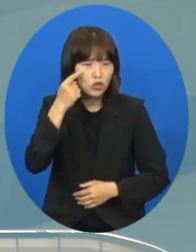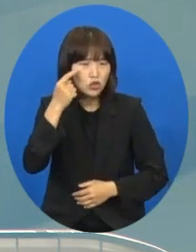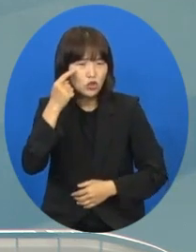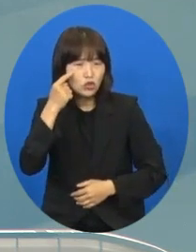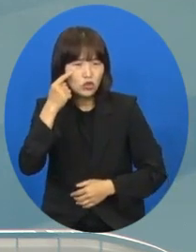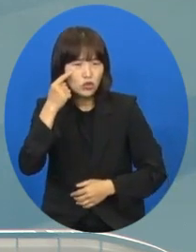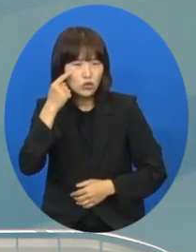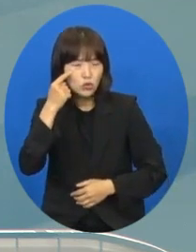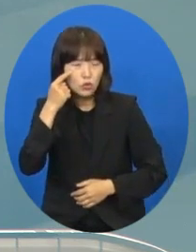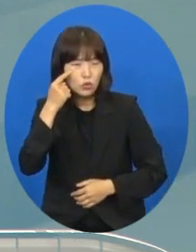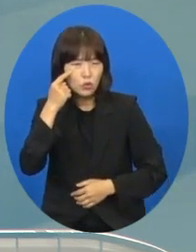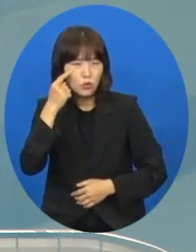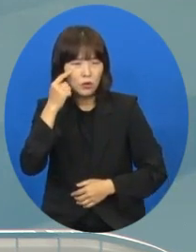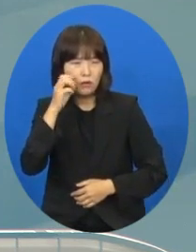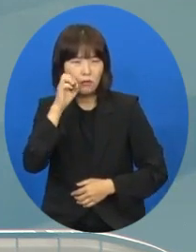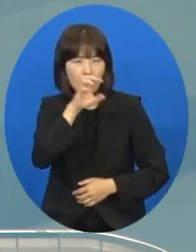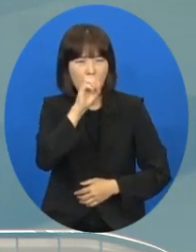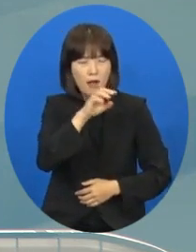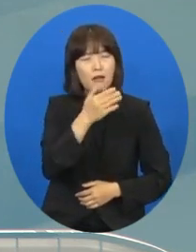말을 하나요?